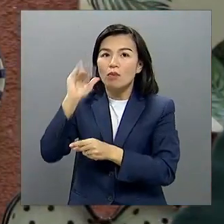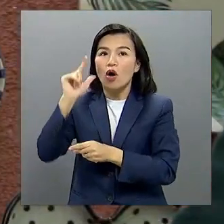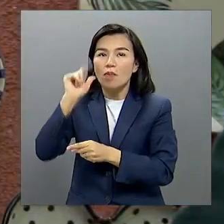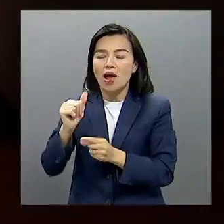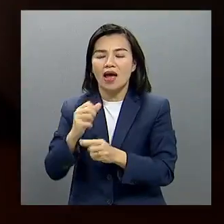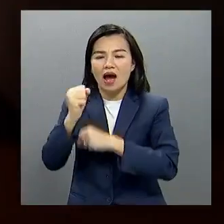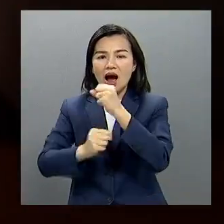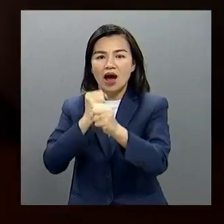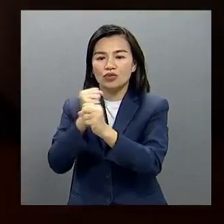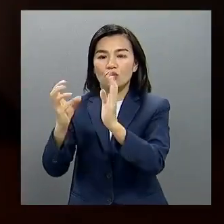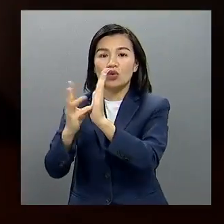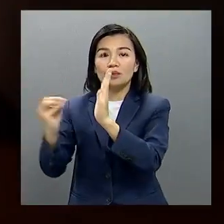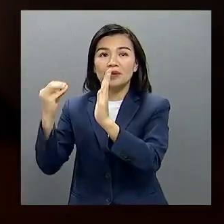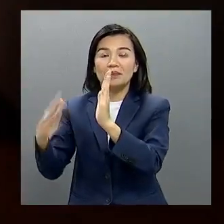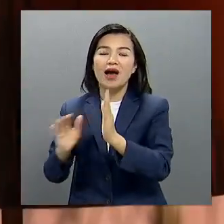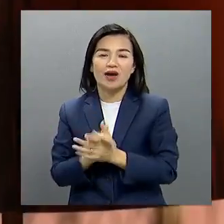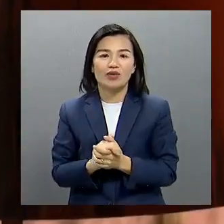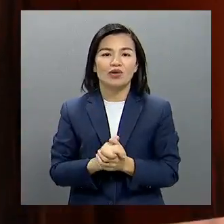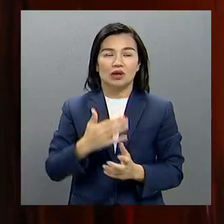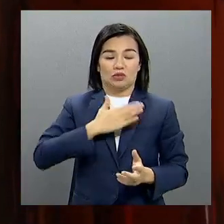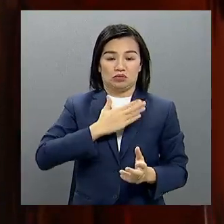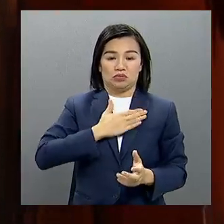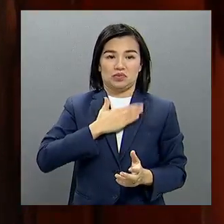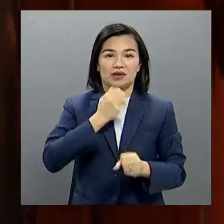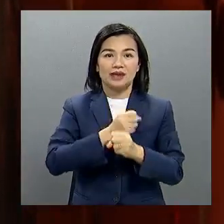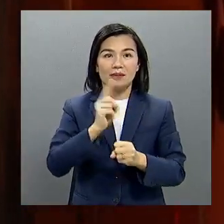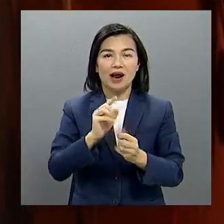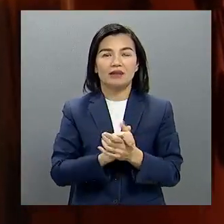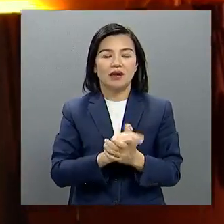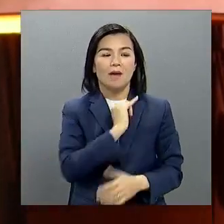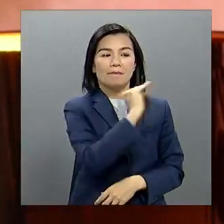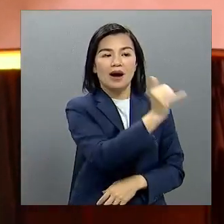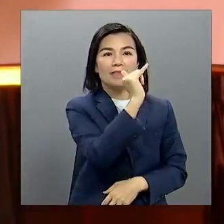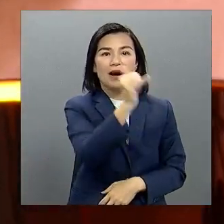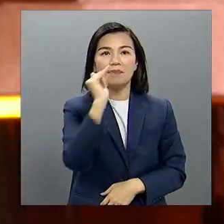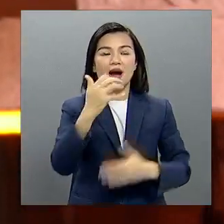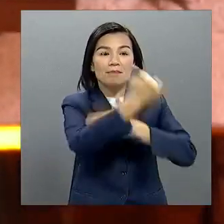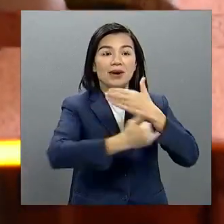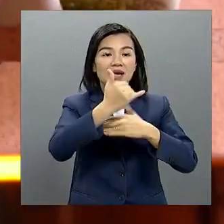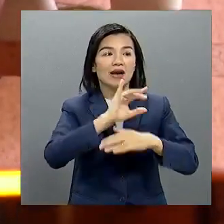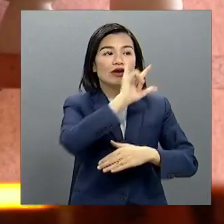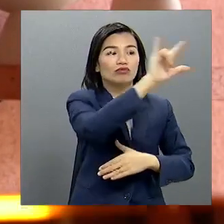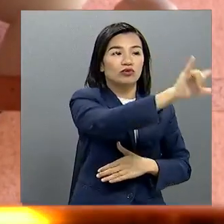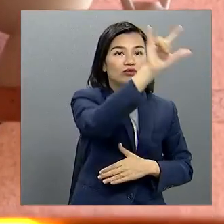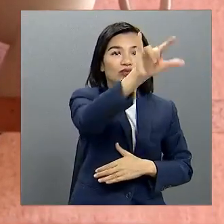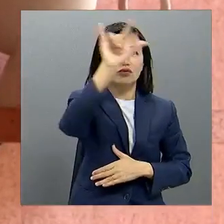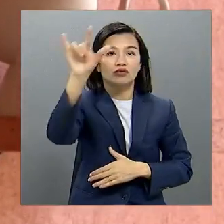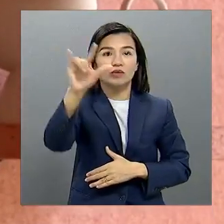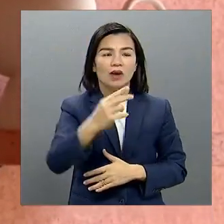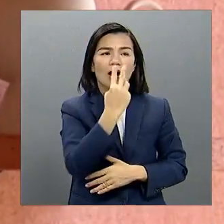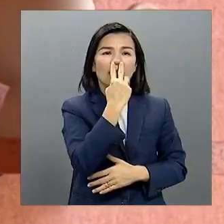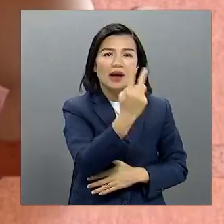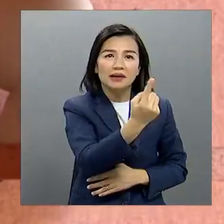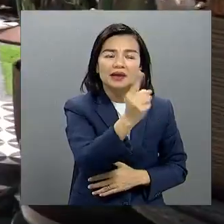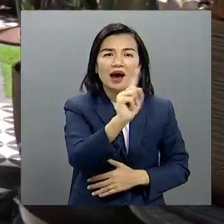องเนี่ยมีโอกาสเดินทางไปหลายประเทศนะคะแต่แต่ละประเทศที่เราไปเนี่ยเราก็ได้มีโอกาสไป